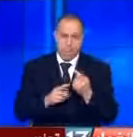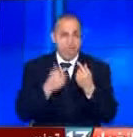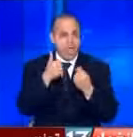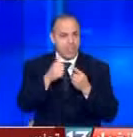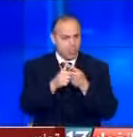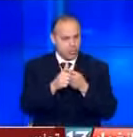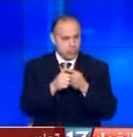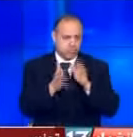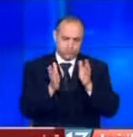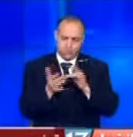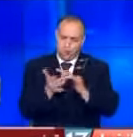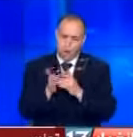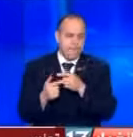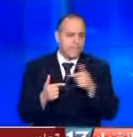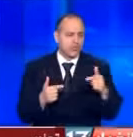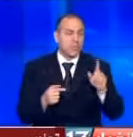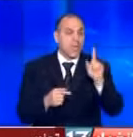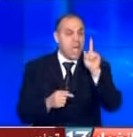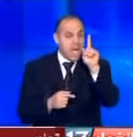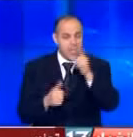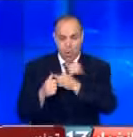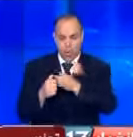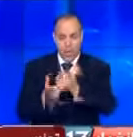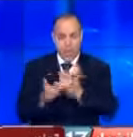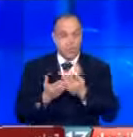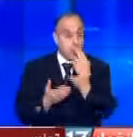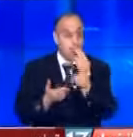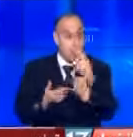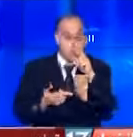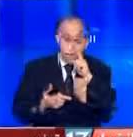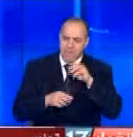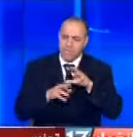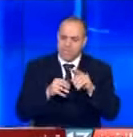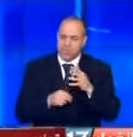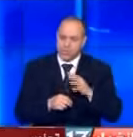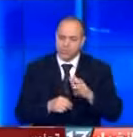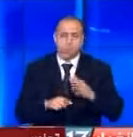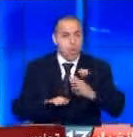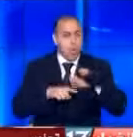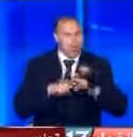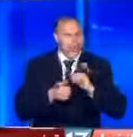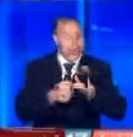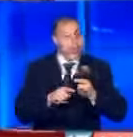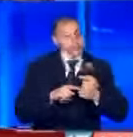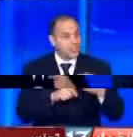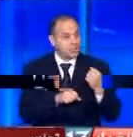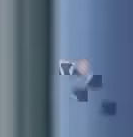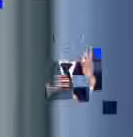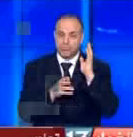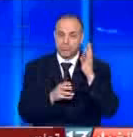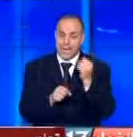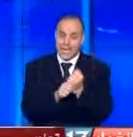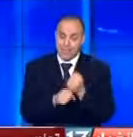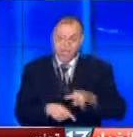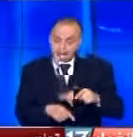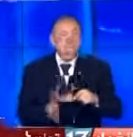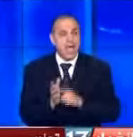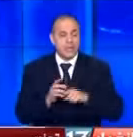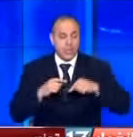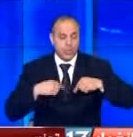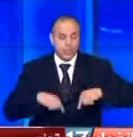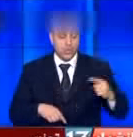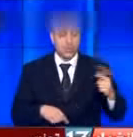وقطاعات متعددة على رأسها التعليم والأسرة والطفولة والرياضة والعيلة. ولهذه الدورة أكد رئيس الحكومة يوسف الشاهد على